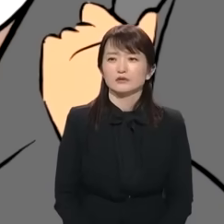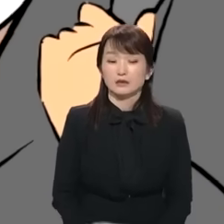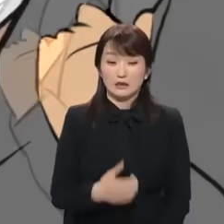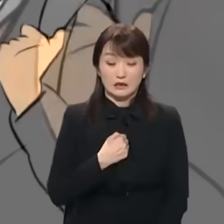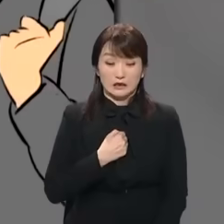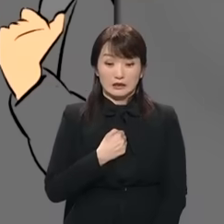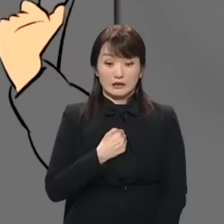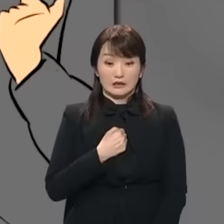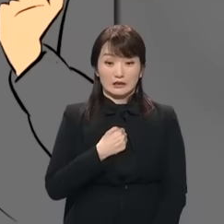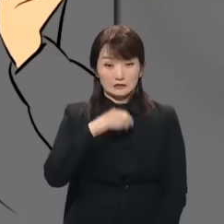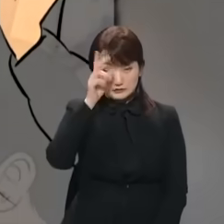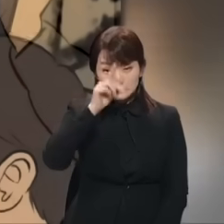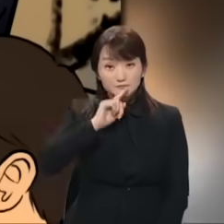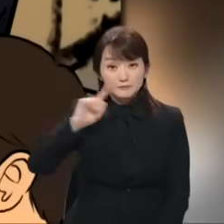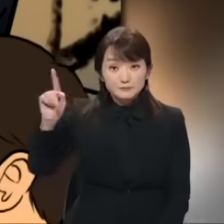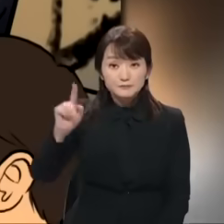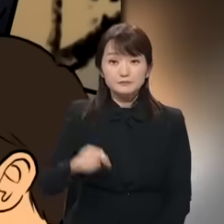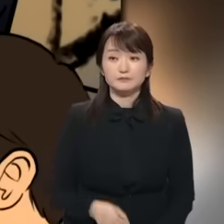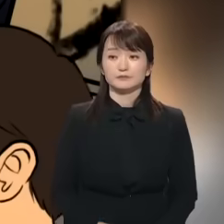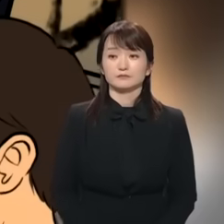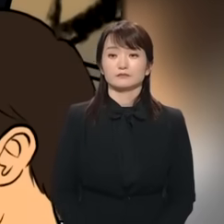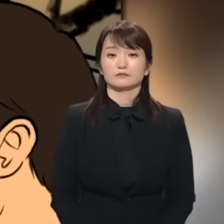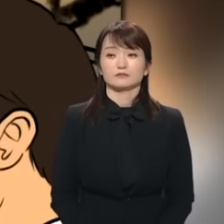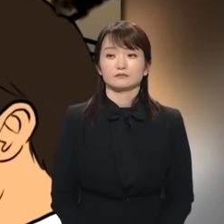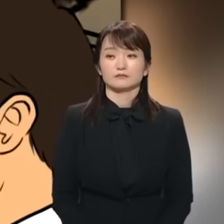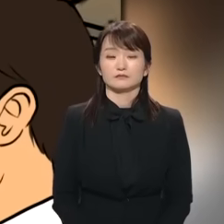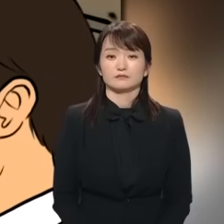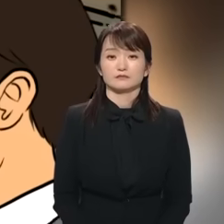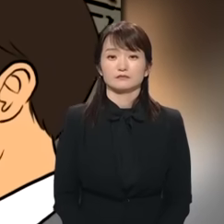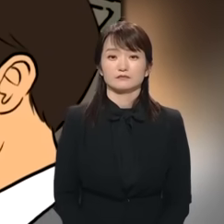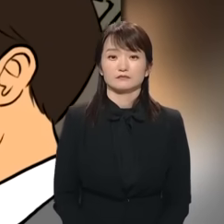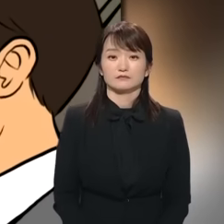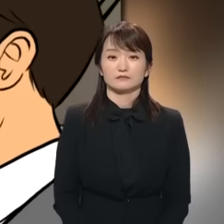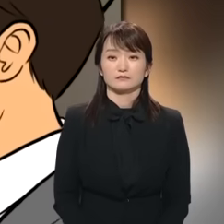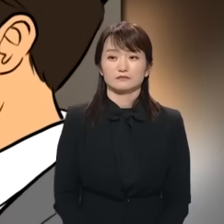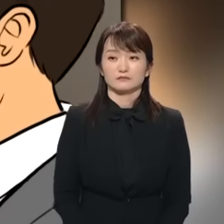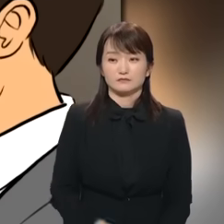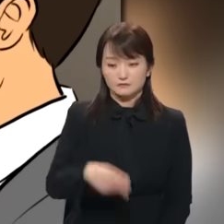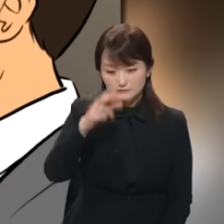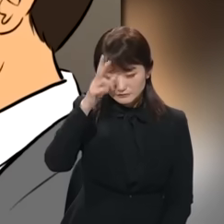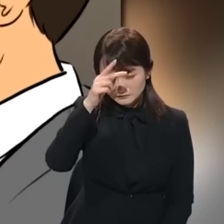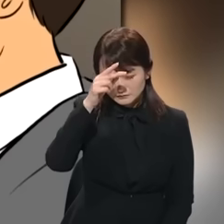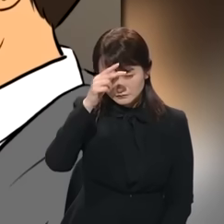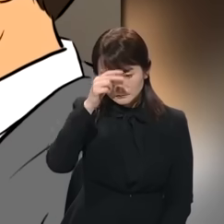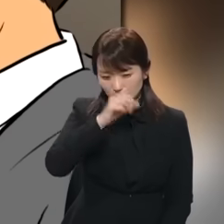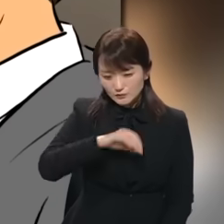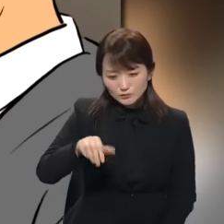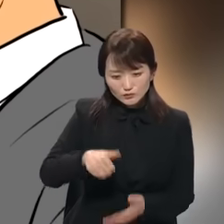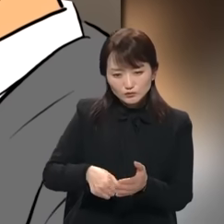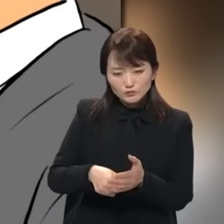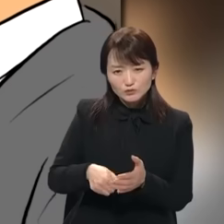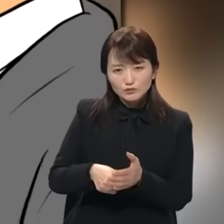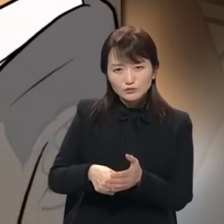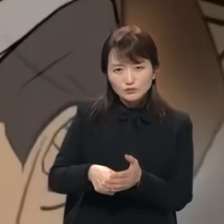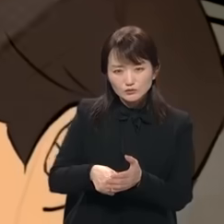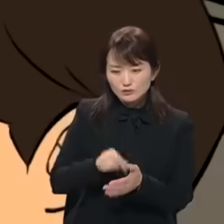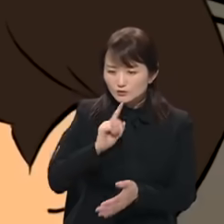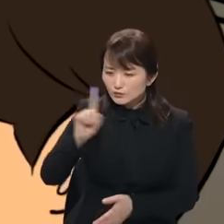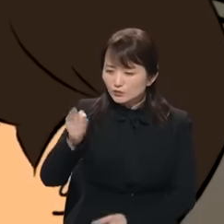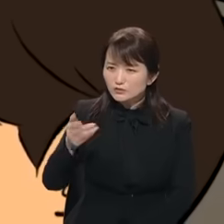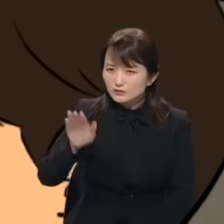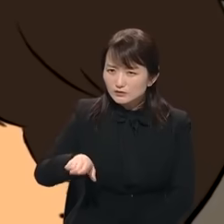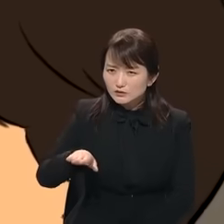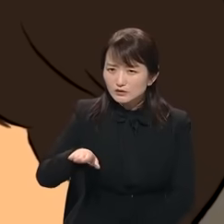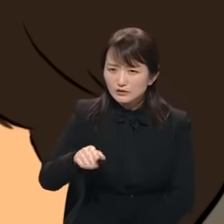깜짝 놀라서 바로 경찰 신고를 했는데 와중에 경찰이 그냥 분실물 신고 이런 건 줄 알고요 빨리 도착을 안 해서 한시간 가량을 그 앞에